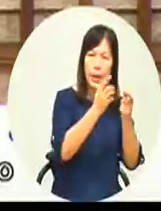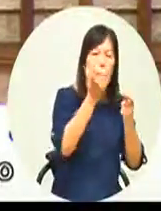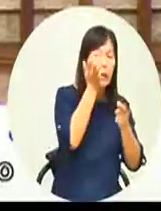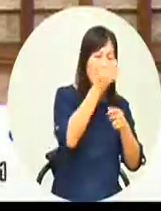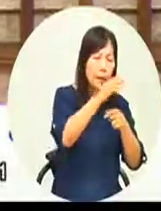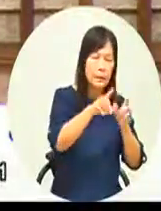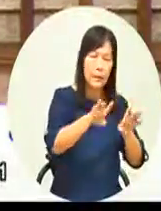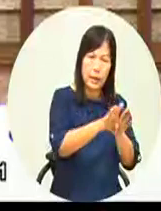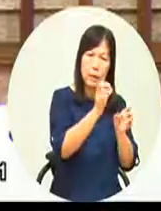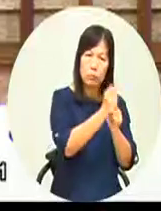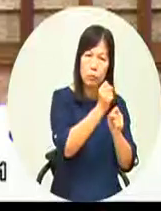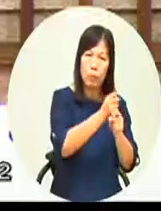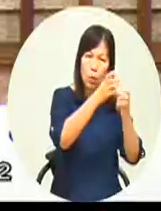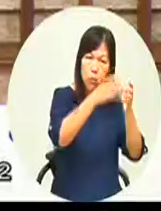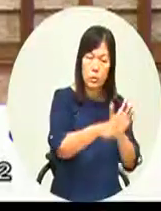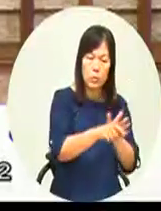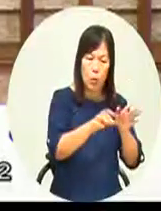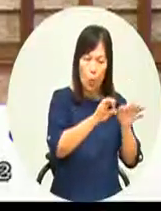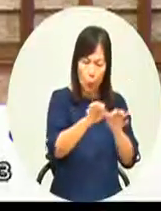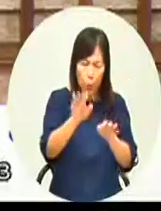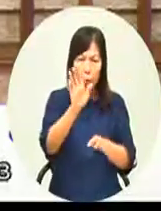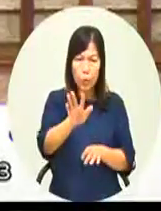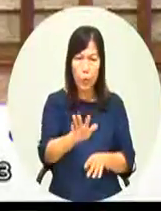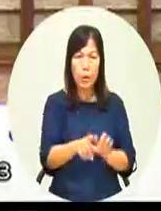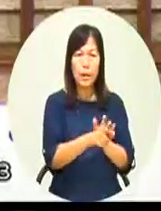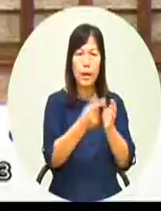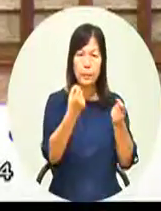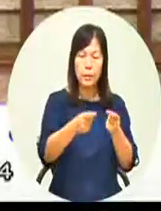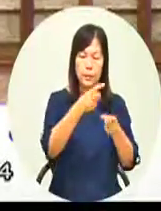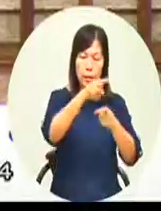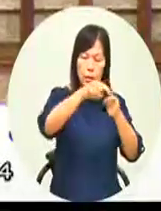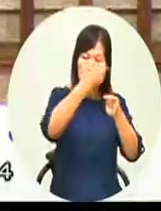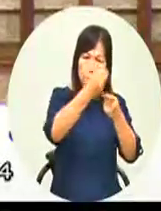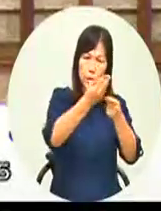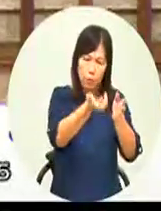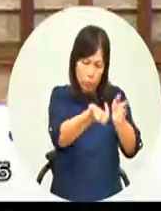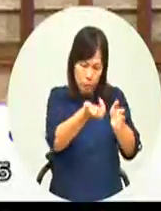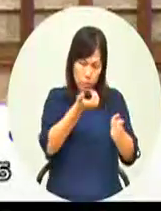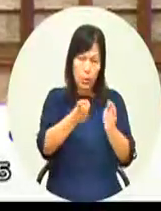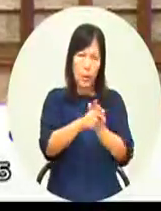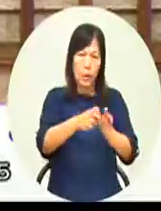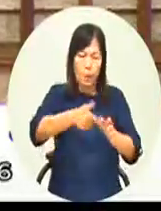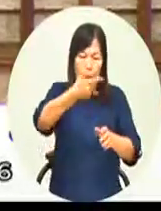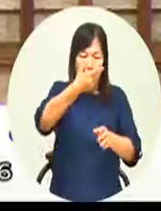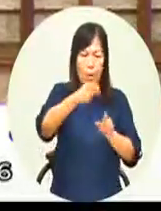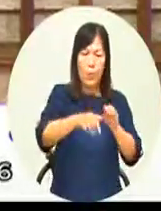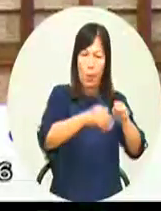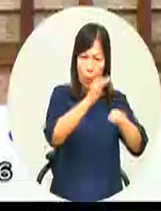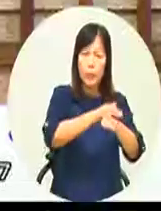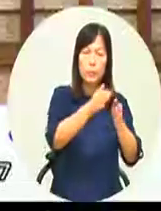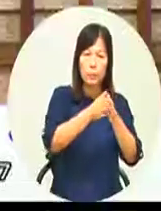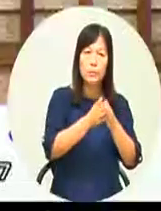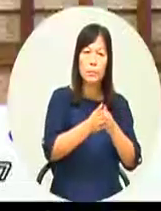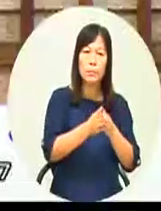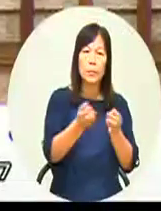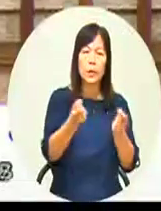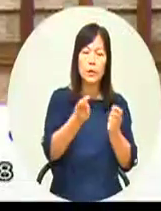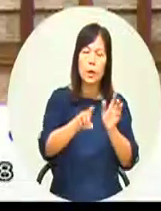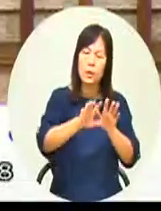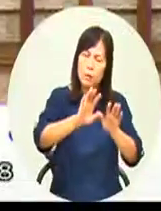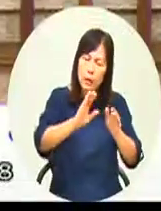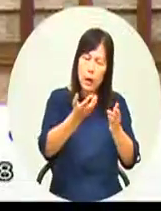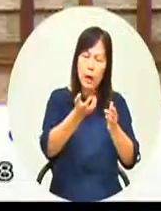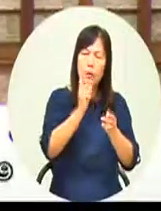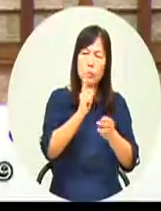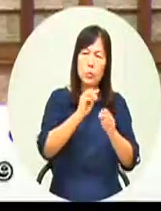个延迟。所以你要在这109年之前赶快的把它开发完成。像局长你刚刚讲的，大概还有多少